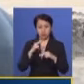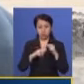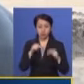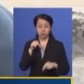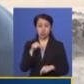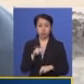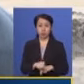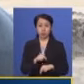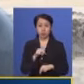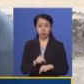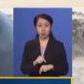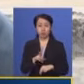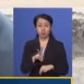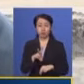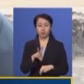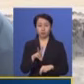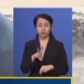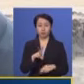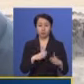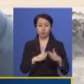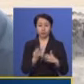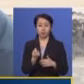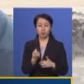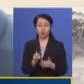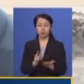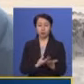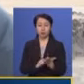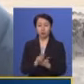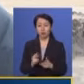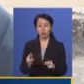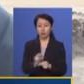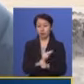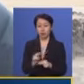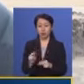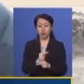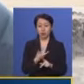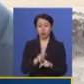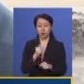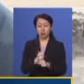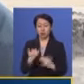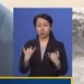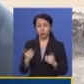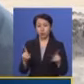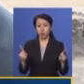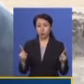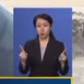Здесь минимальное вложение в капитальное строительство. Это делается для того, чтобы